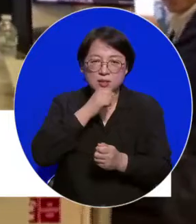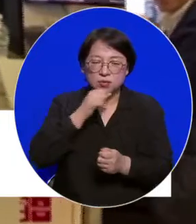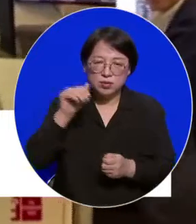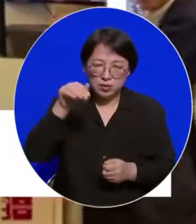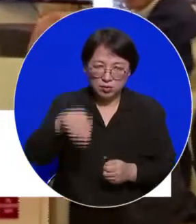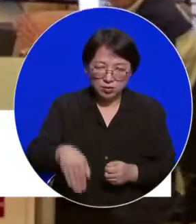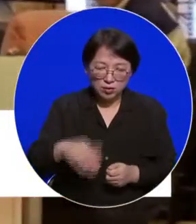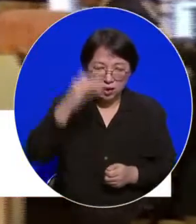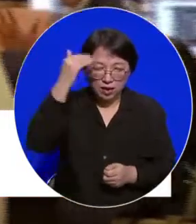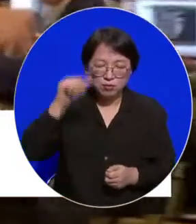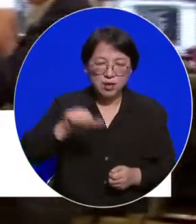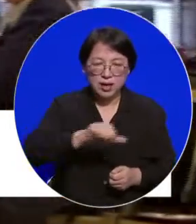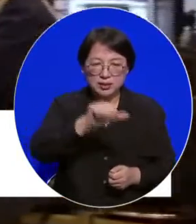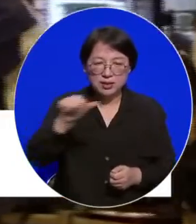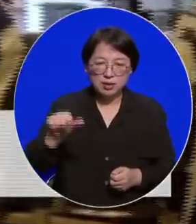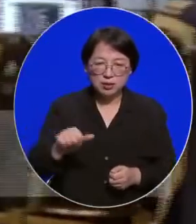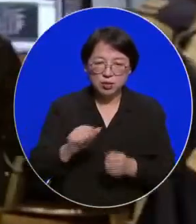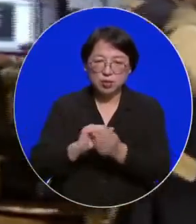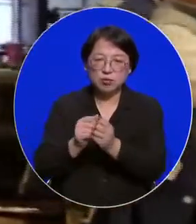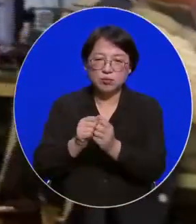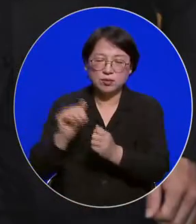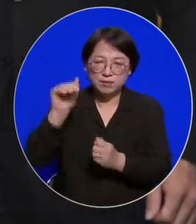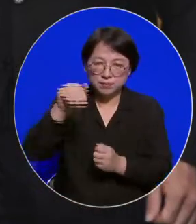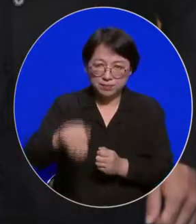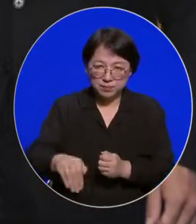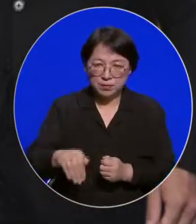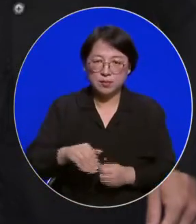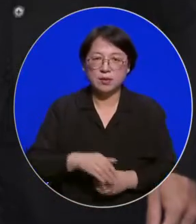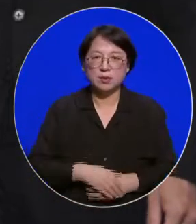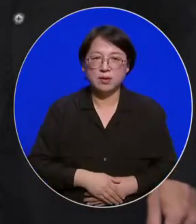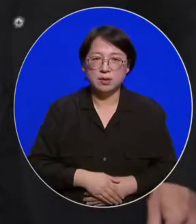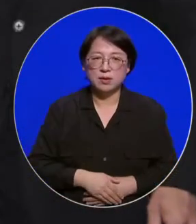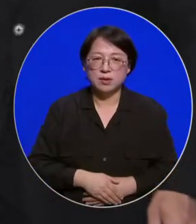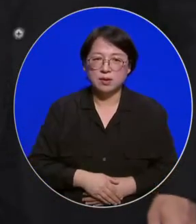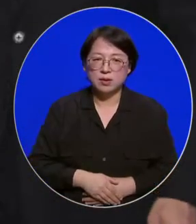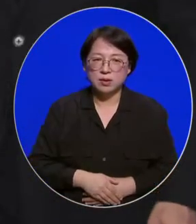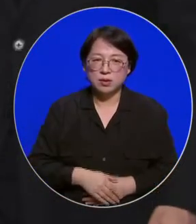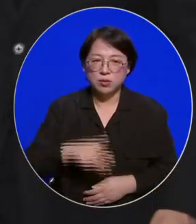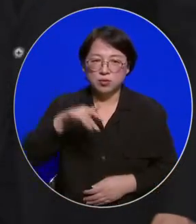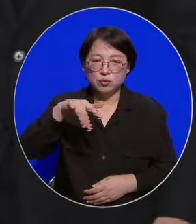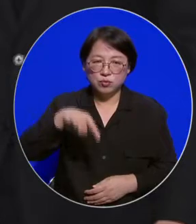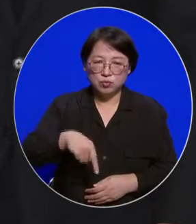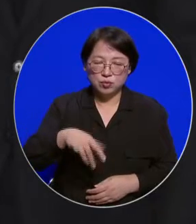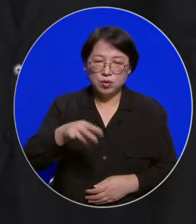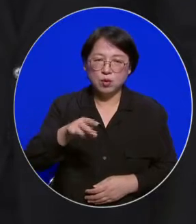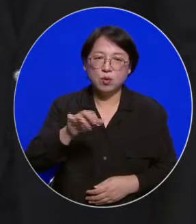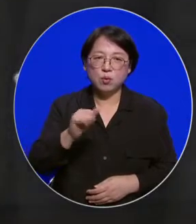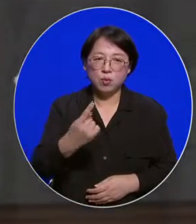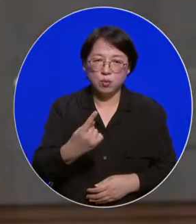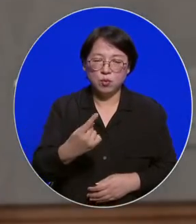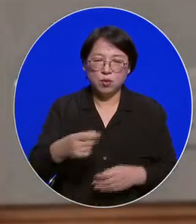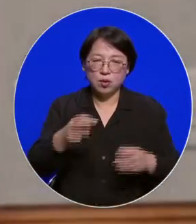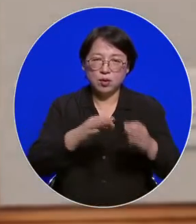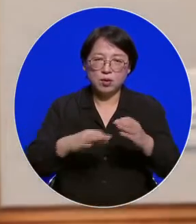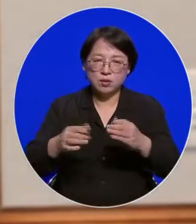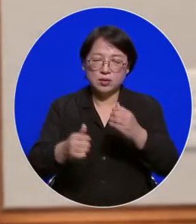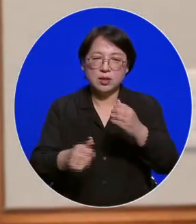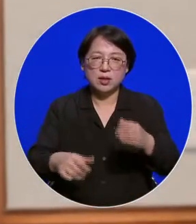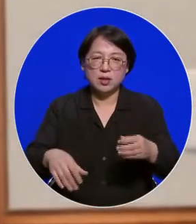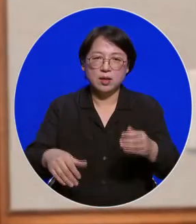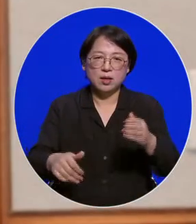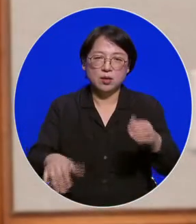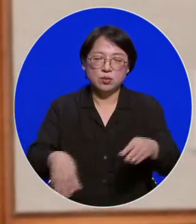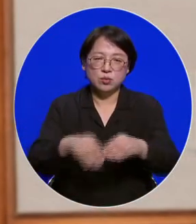한국을 비롯한 아시아 시장도 약세를 보였습니다 이런 가운데 추경 후 경제부총리는 3일 오전 이창용